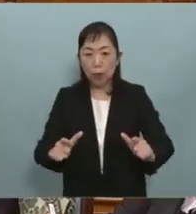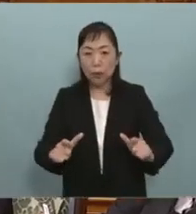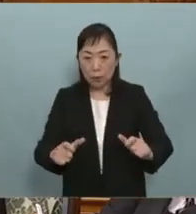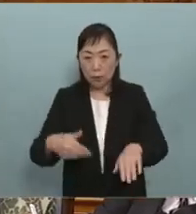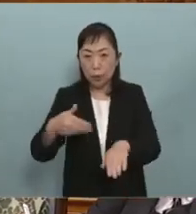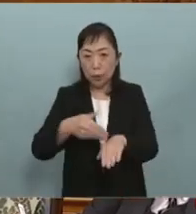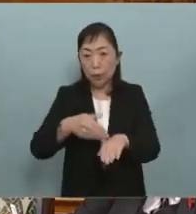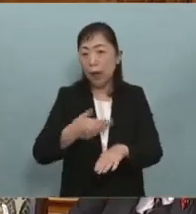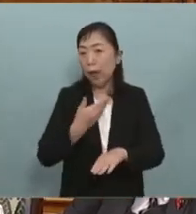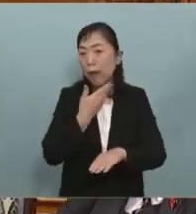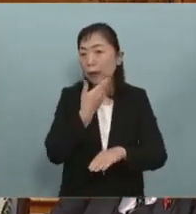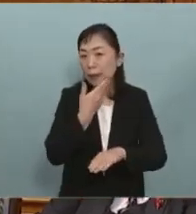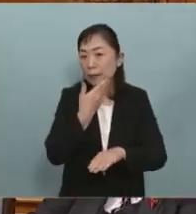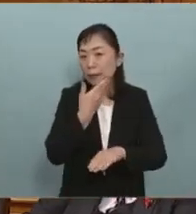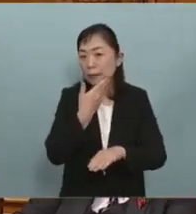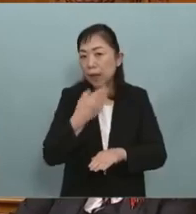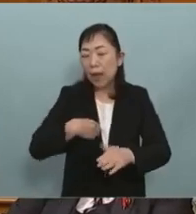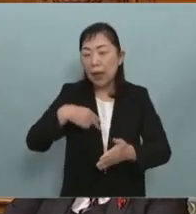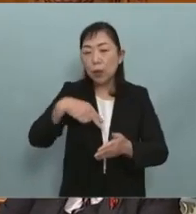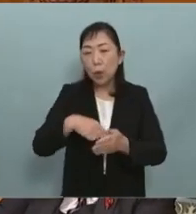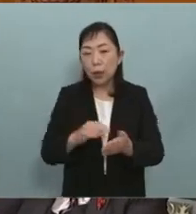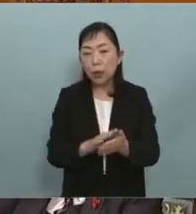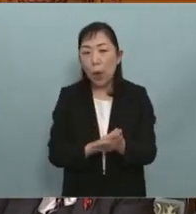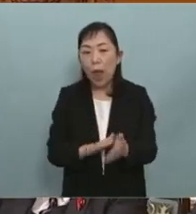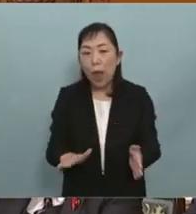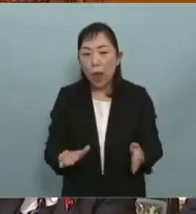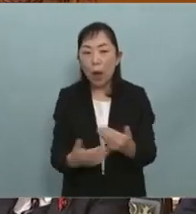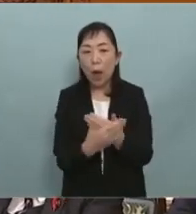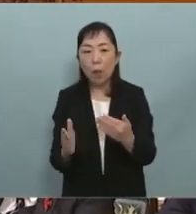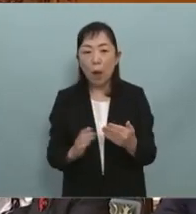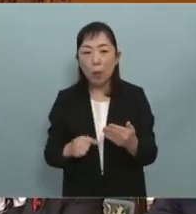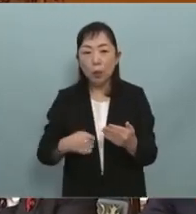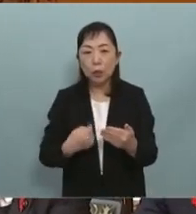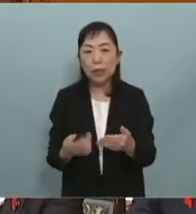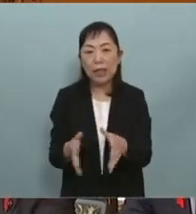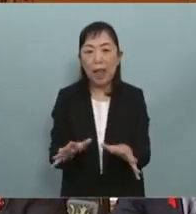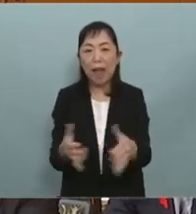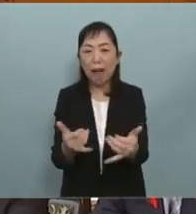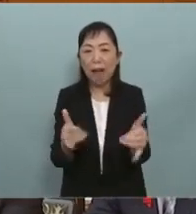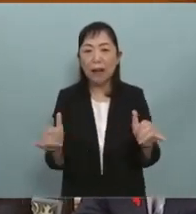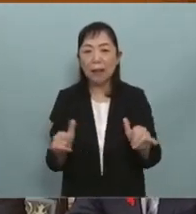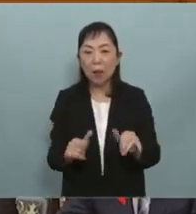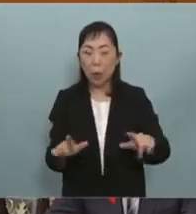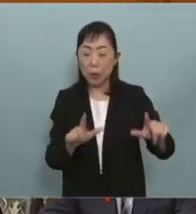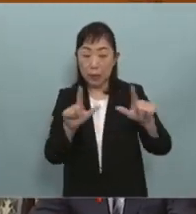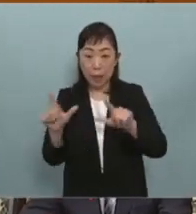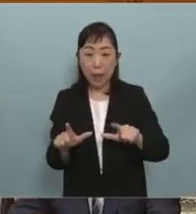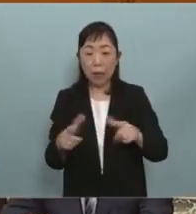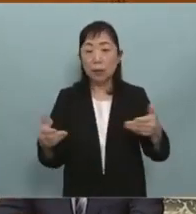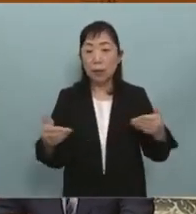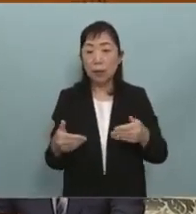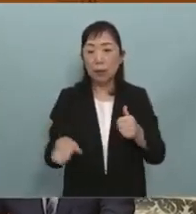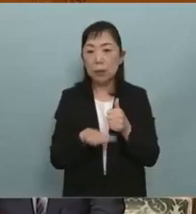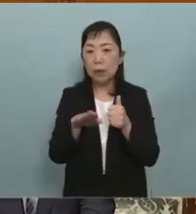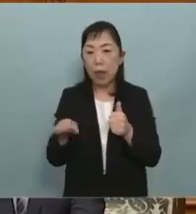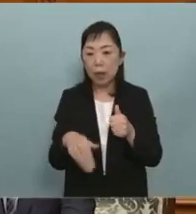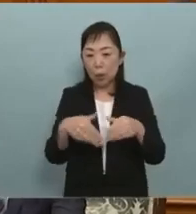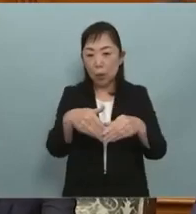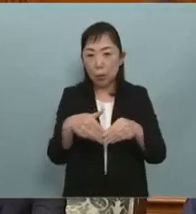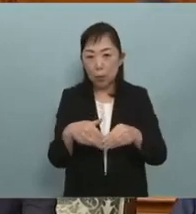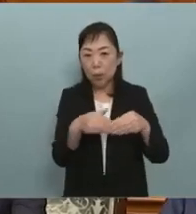です日本の独立と平和を守る自衛官の生活勤務環境や処遇の改善に